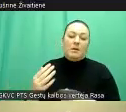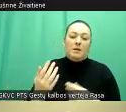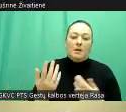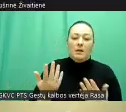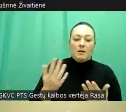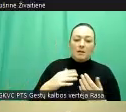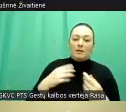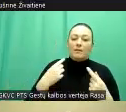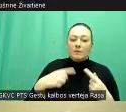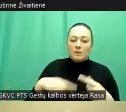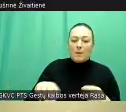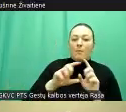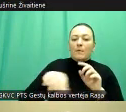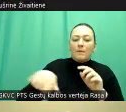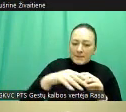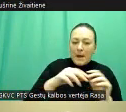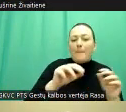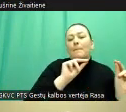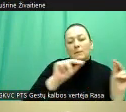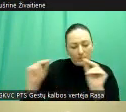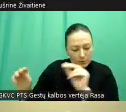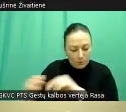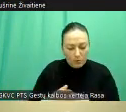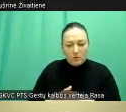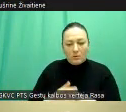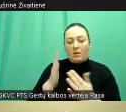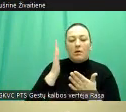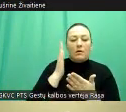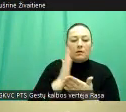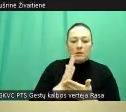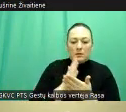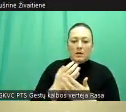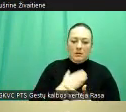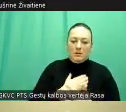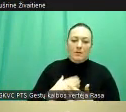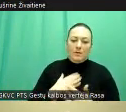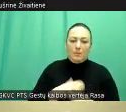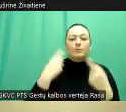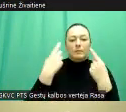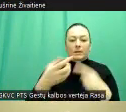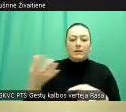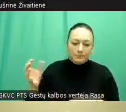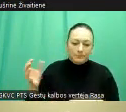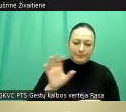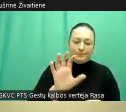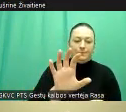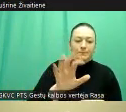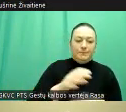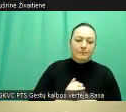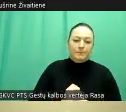grandies mokytojams, absoliučiai visam personalui, yra lemiamas dalykas. Kitas skaidrė.